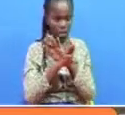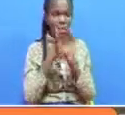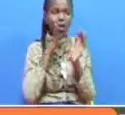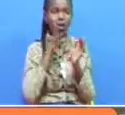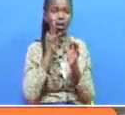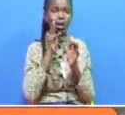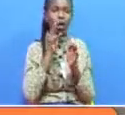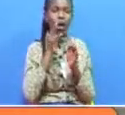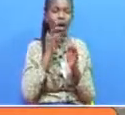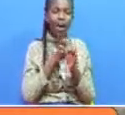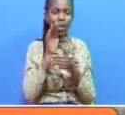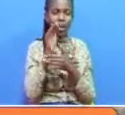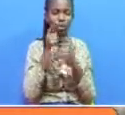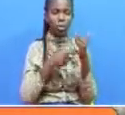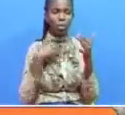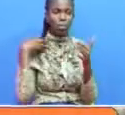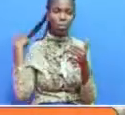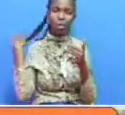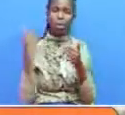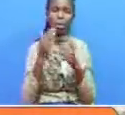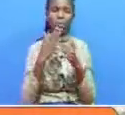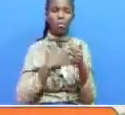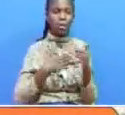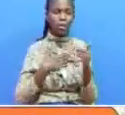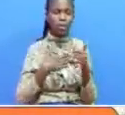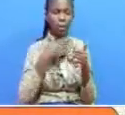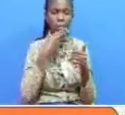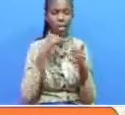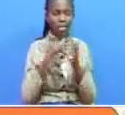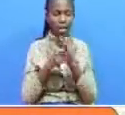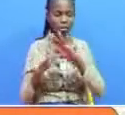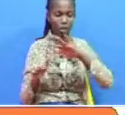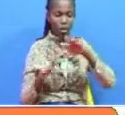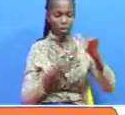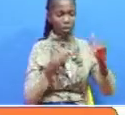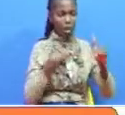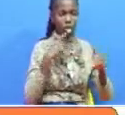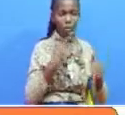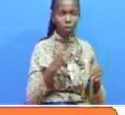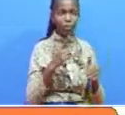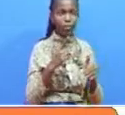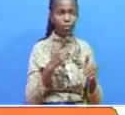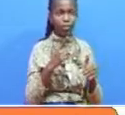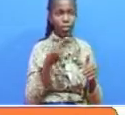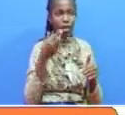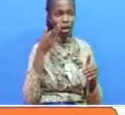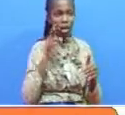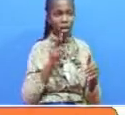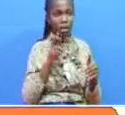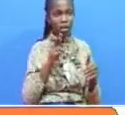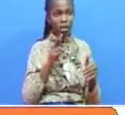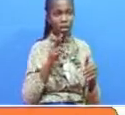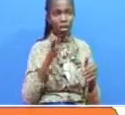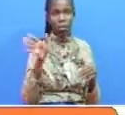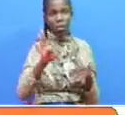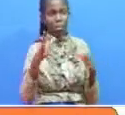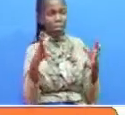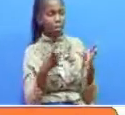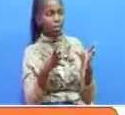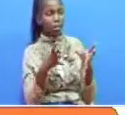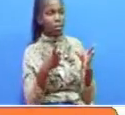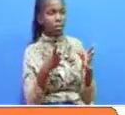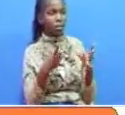tebata nake edo kane na munduzu na nishua nondo anatwe wa waipa na